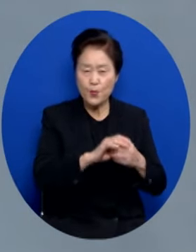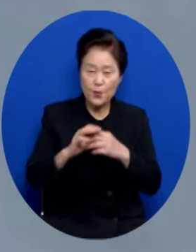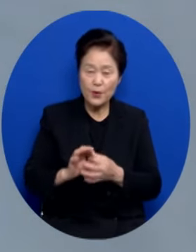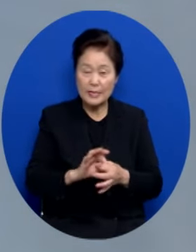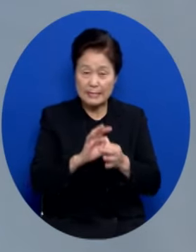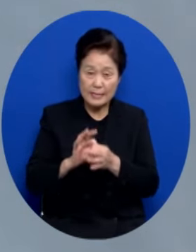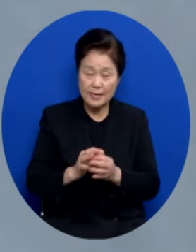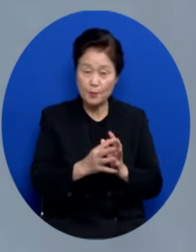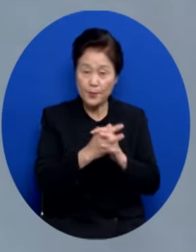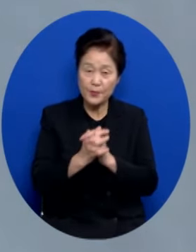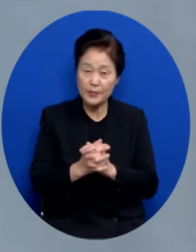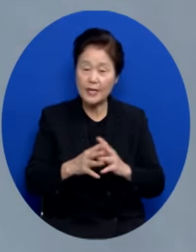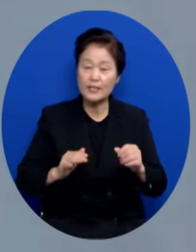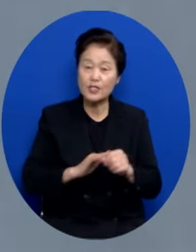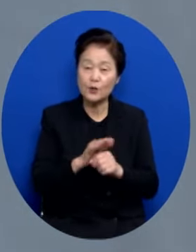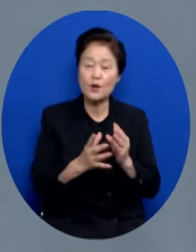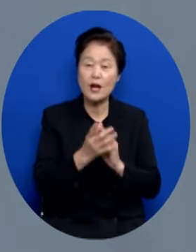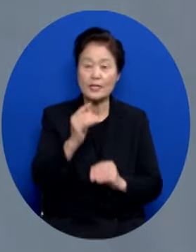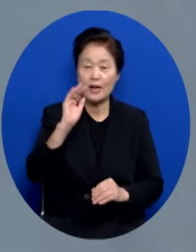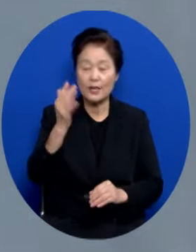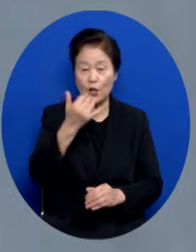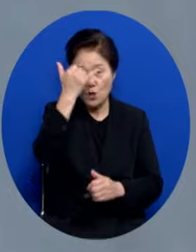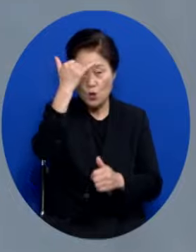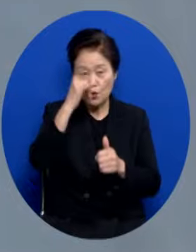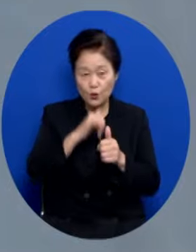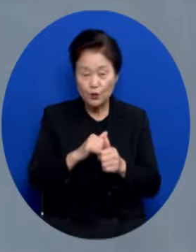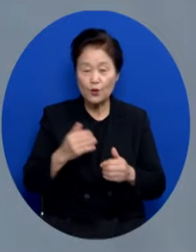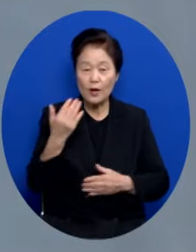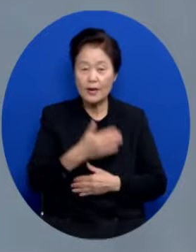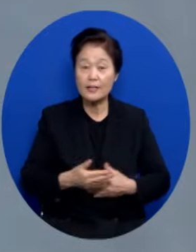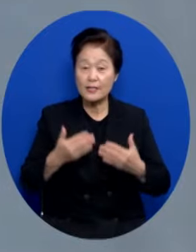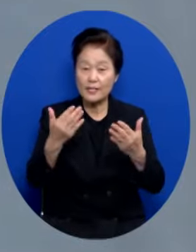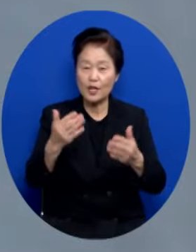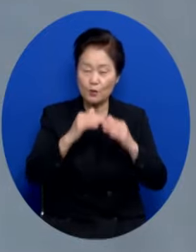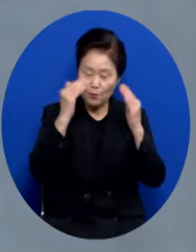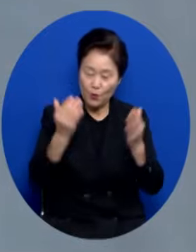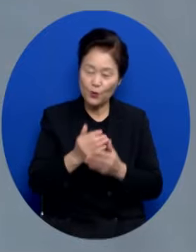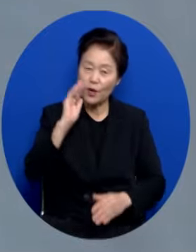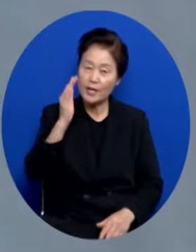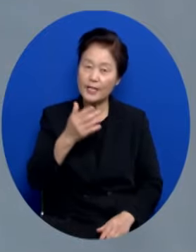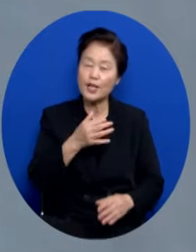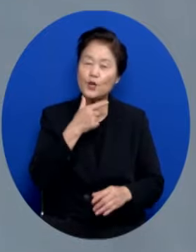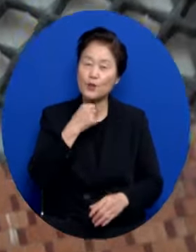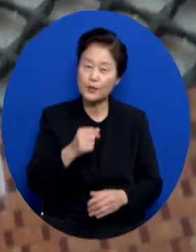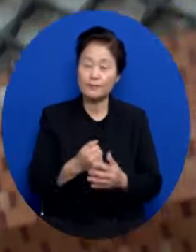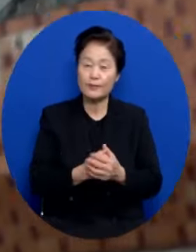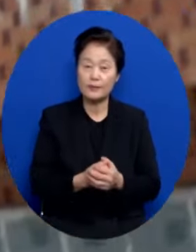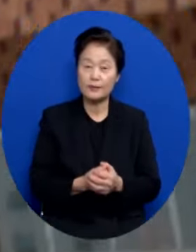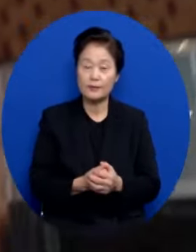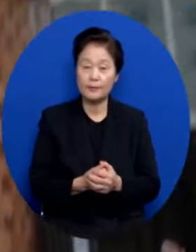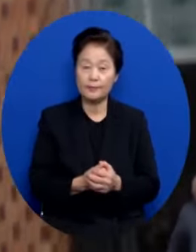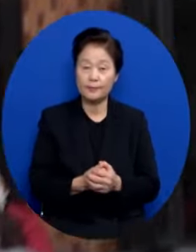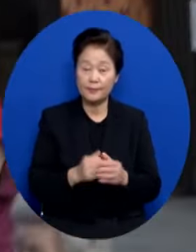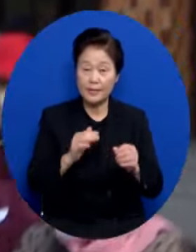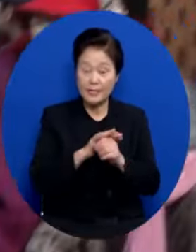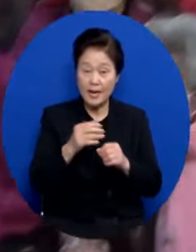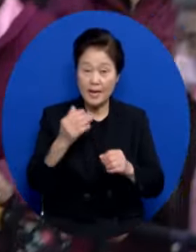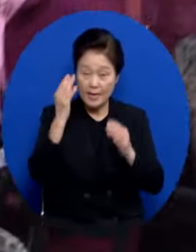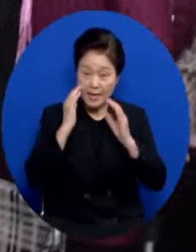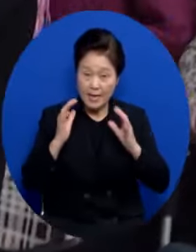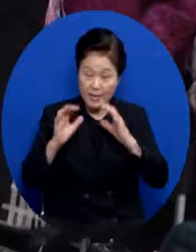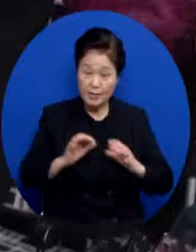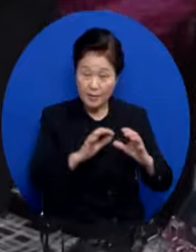끈끈한 그런 정으로 하나 되고 또 더욱 충성하시라는 우리 모두가 되기를 간절히 소원합니다. 사랑의 김장